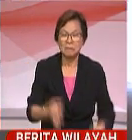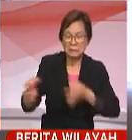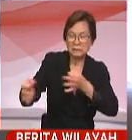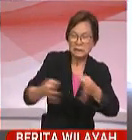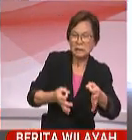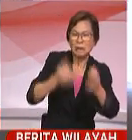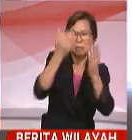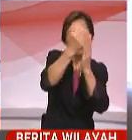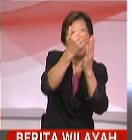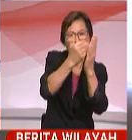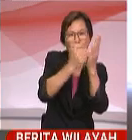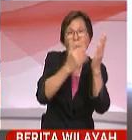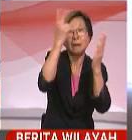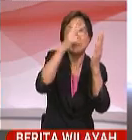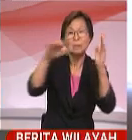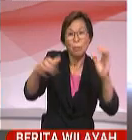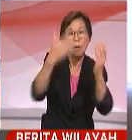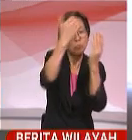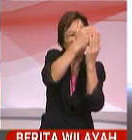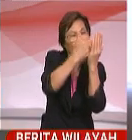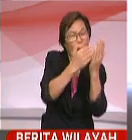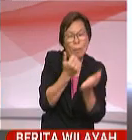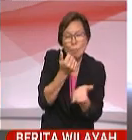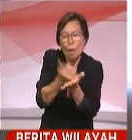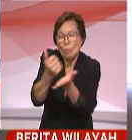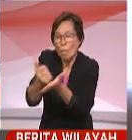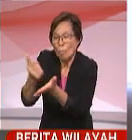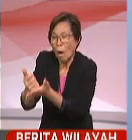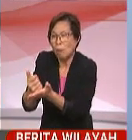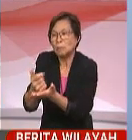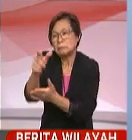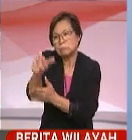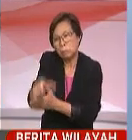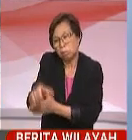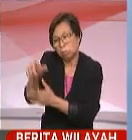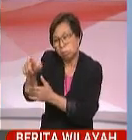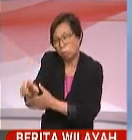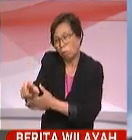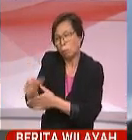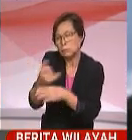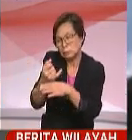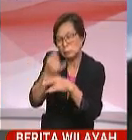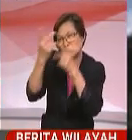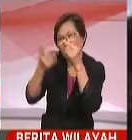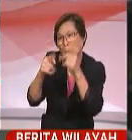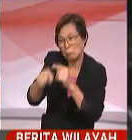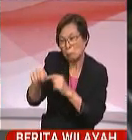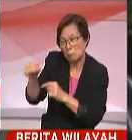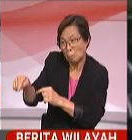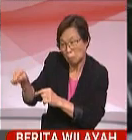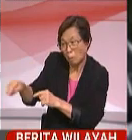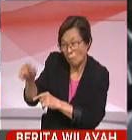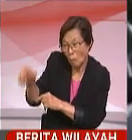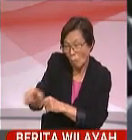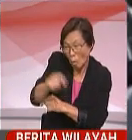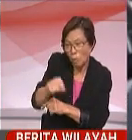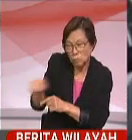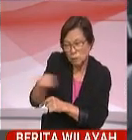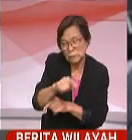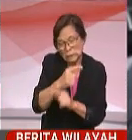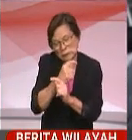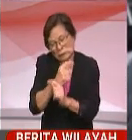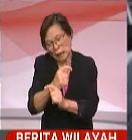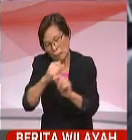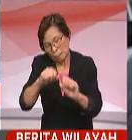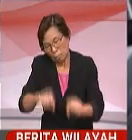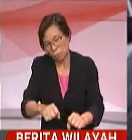Jelasnya langkah kerajaan dalam memberi pelbagai bantuan kepada yang terlibat dalam industri ini akan membolehkan mereka bertahan.